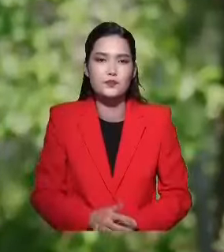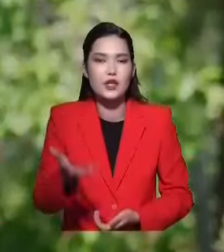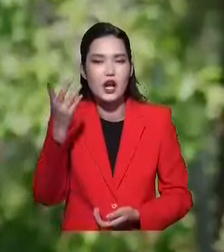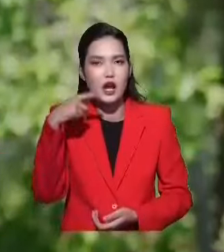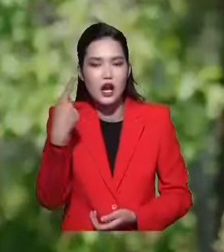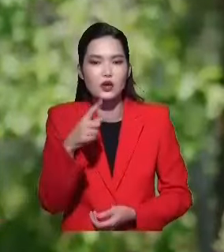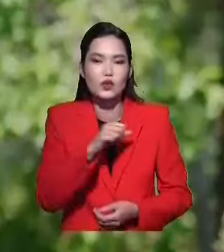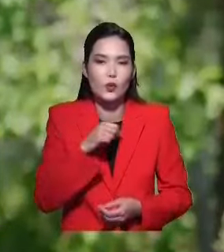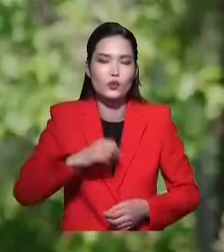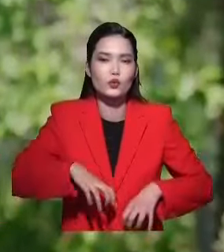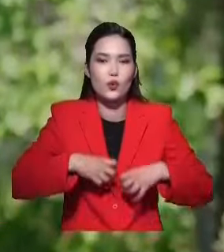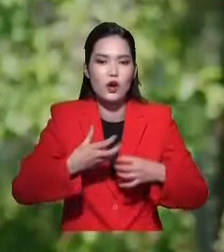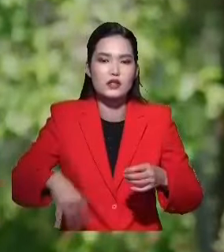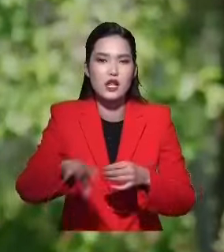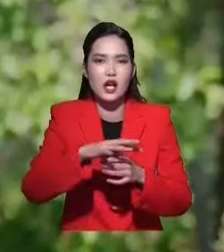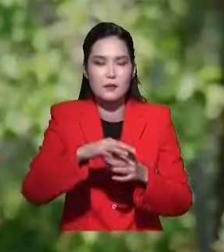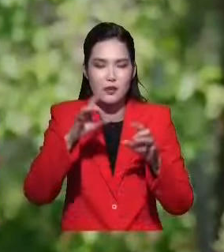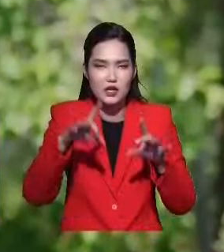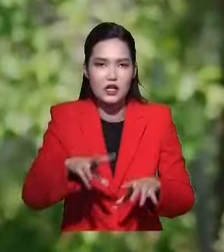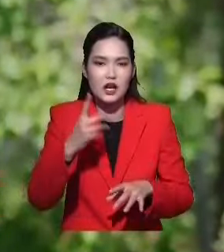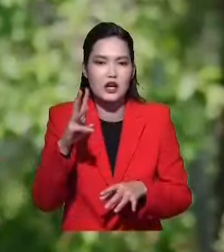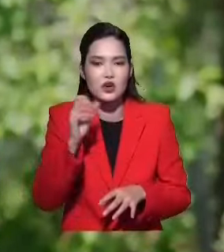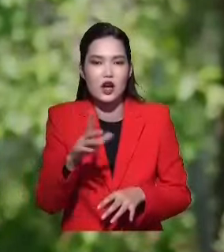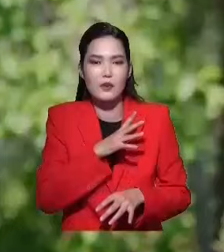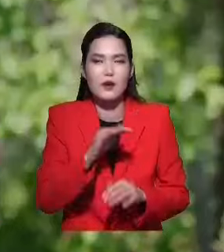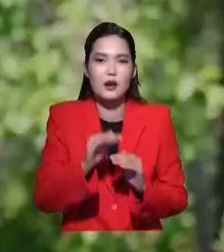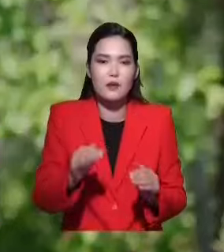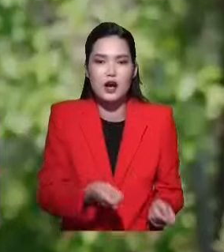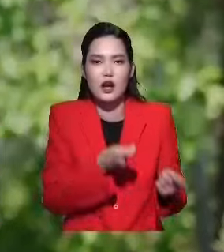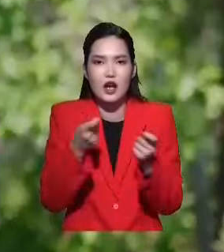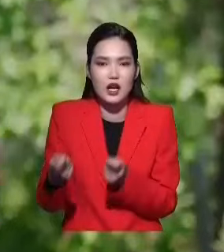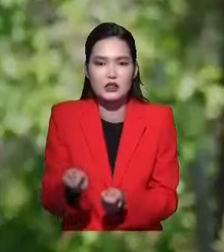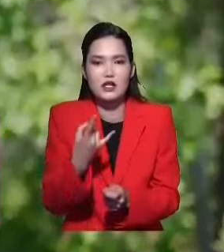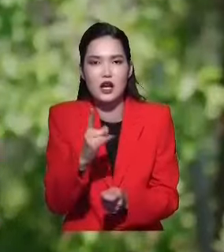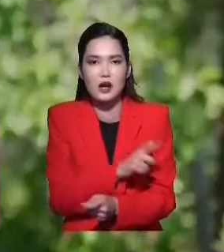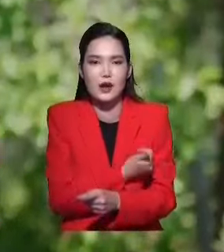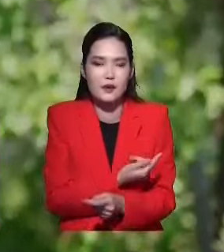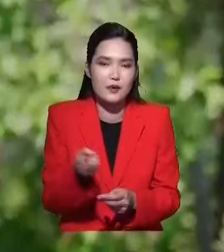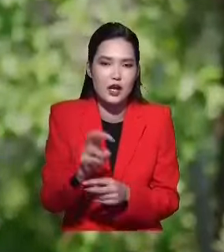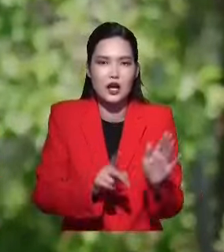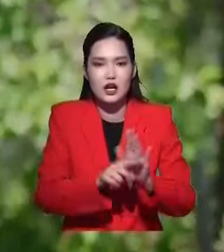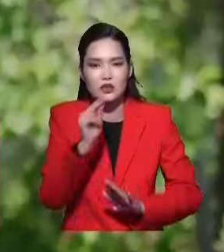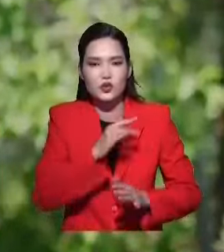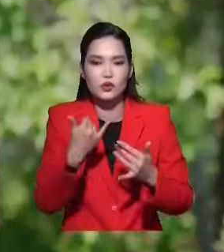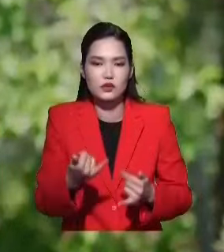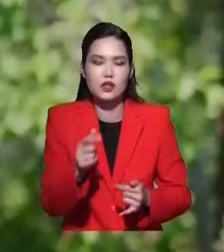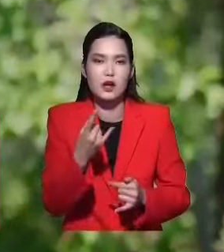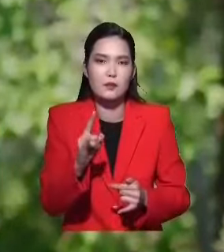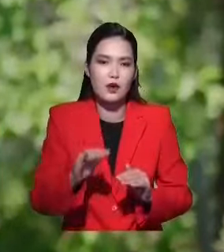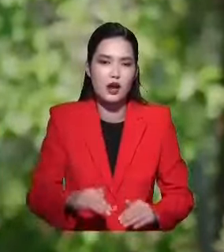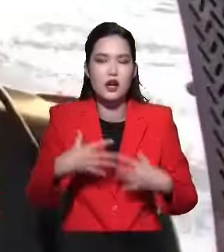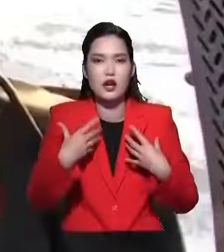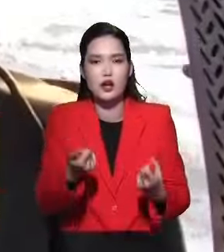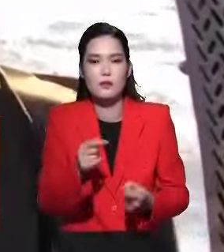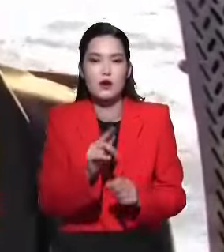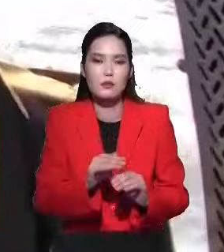Айтудың өзі қорқынышты, барлығы бір сәтте болды. Тікұшақпен баламды әкелді, дәрігер тез қызметіне кірісті. Қазір балам дін аман, балабақшаға барып